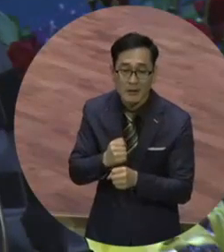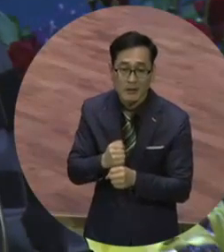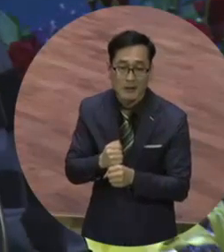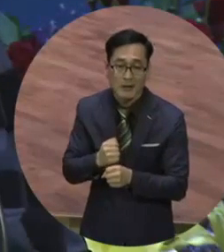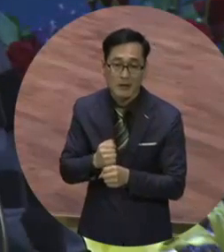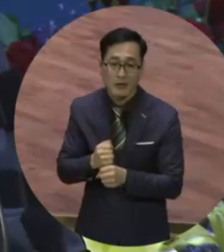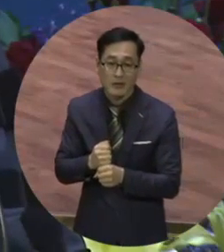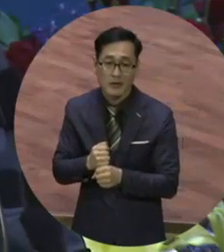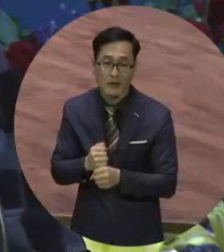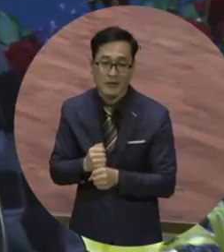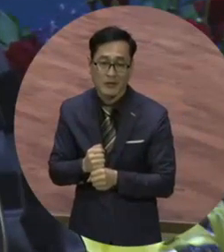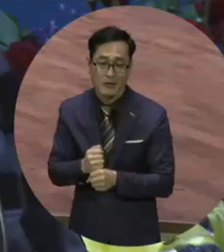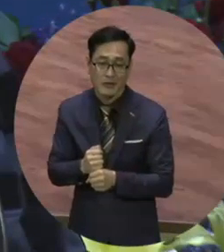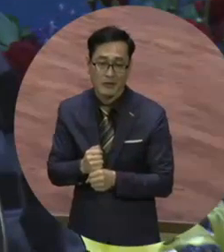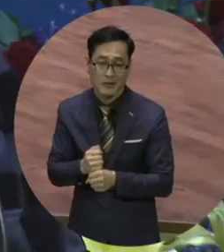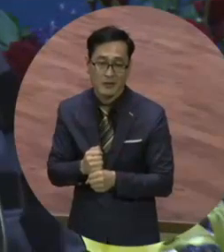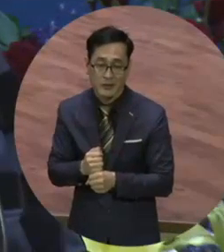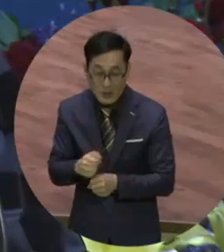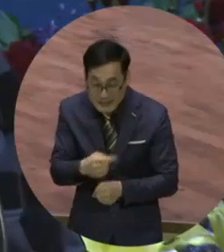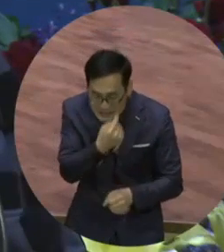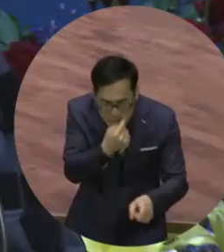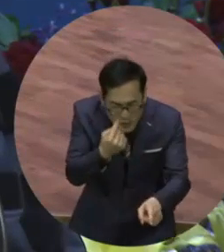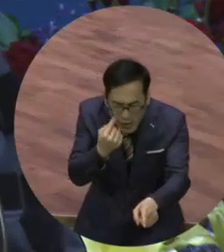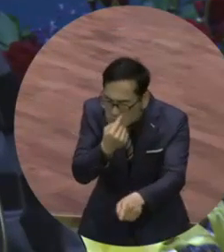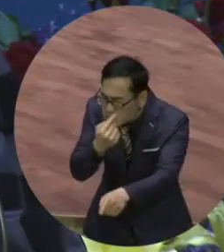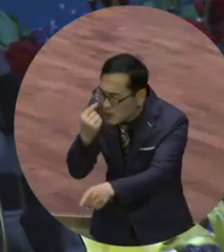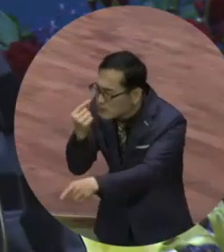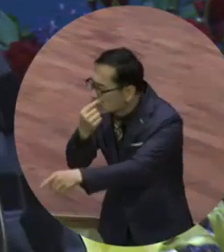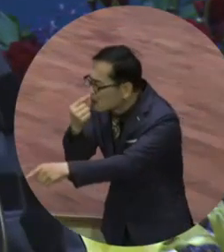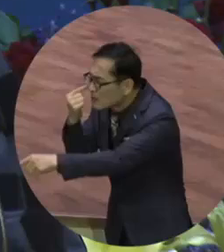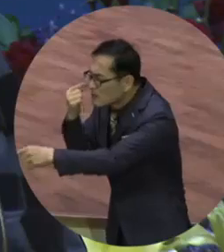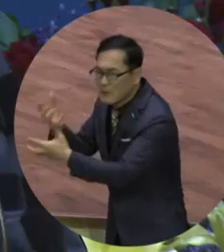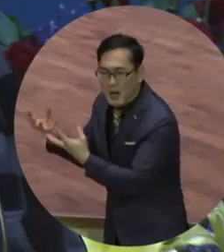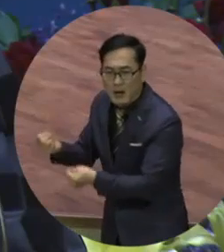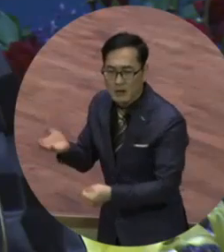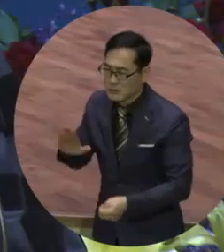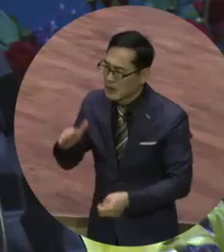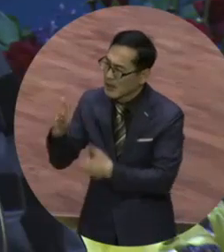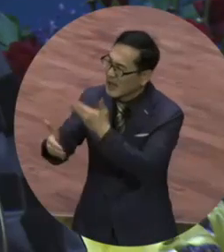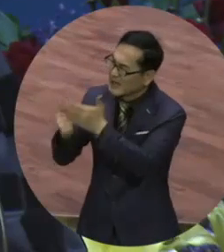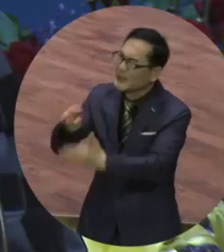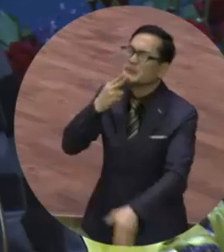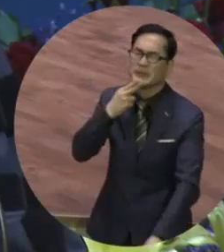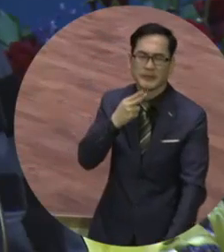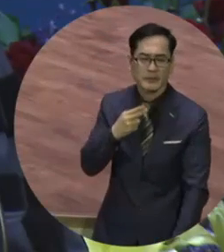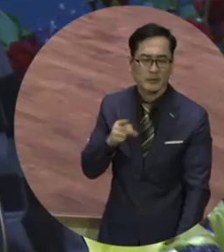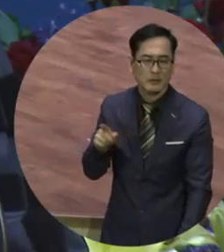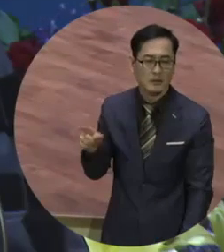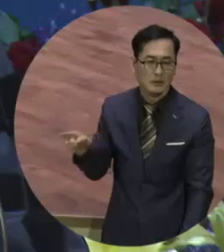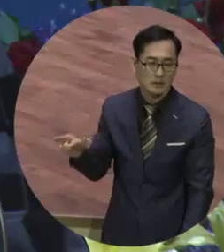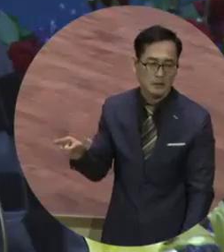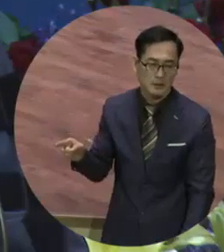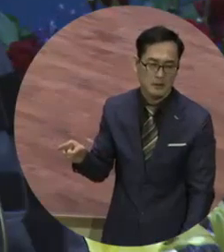이거 보고도 하나님 안 믿어. 이 완악한 인간들.